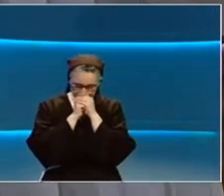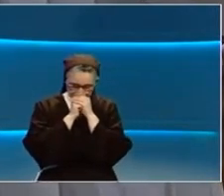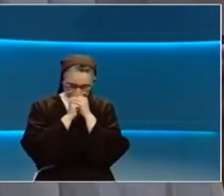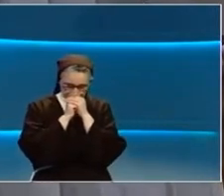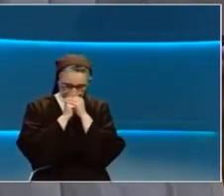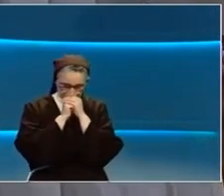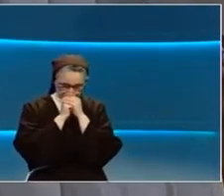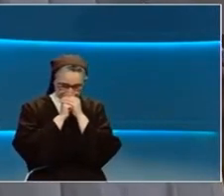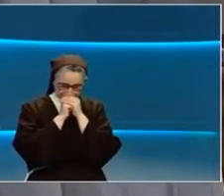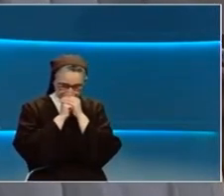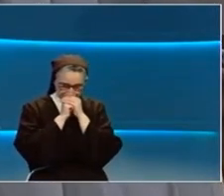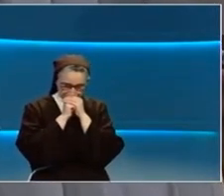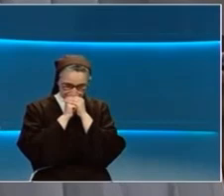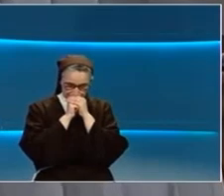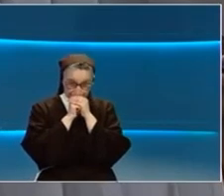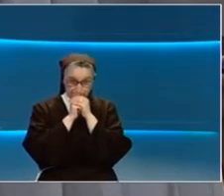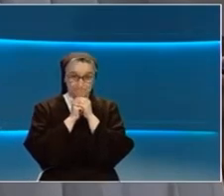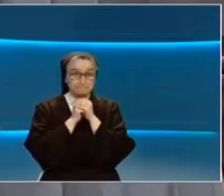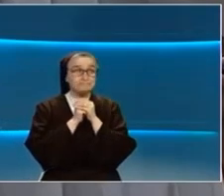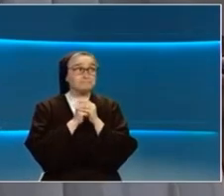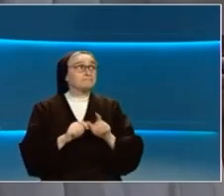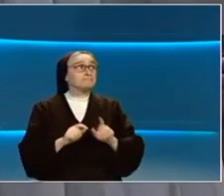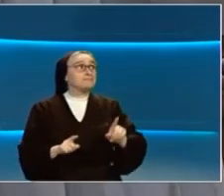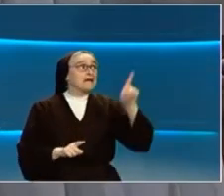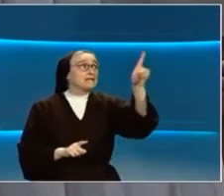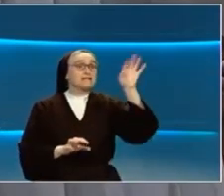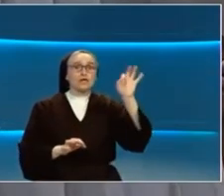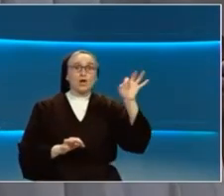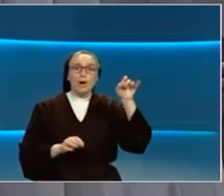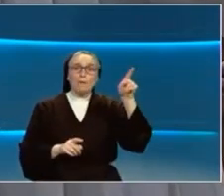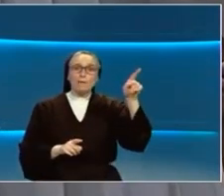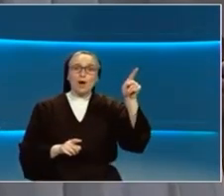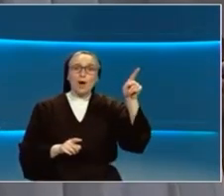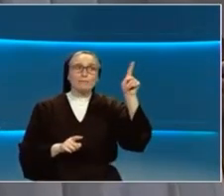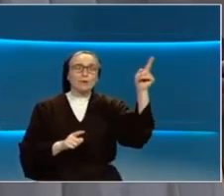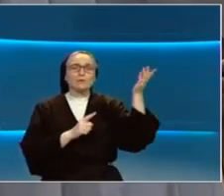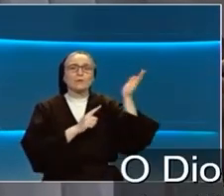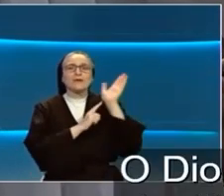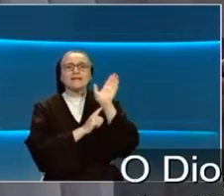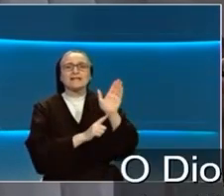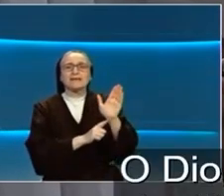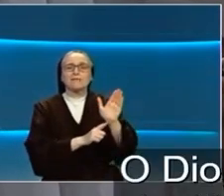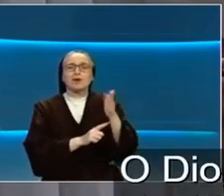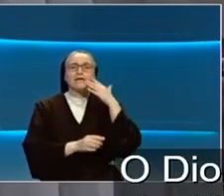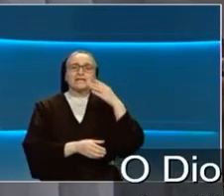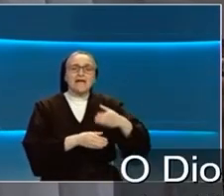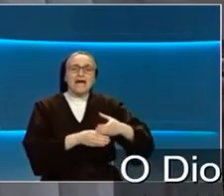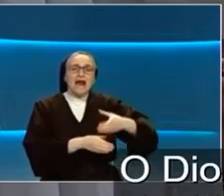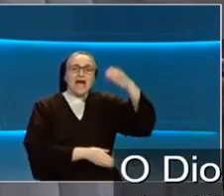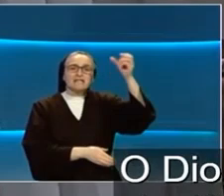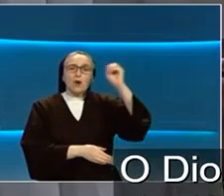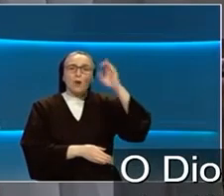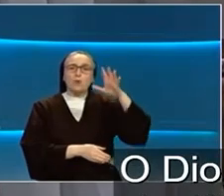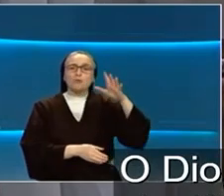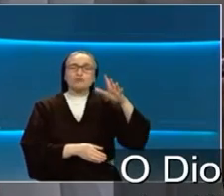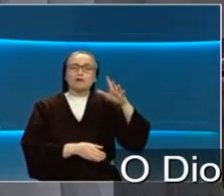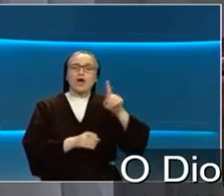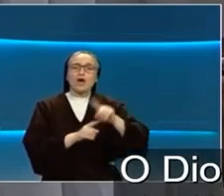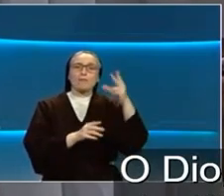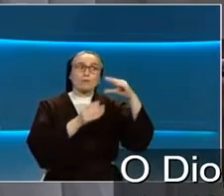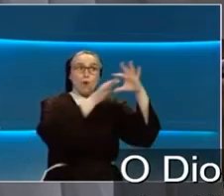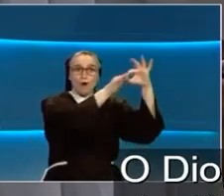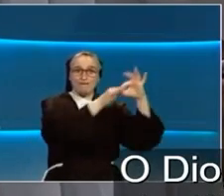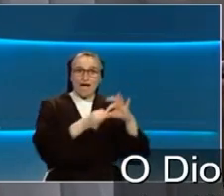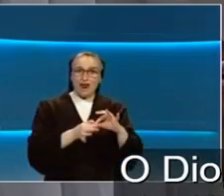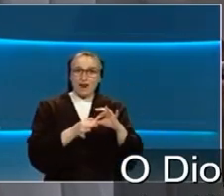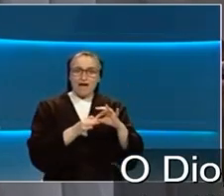Deus qui primi temporibus in pleta miracoli Novi Testamenti lucere serasti, ut et